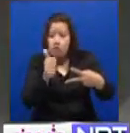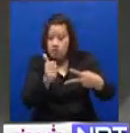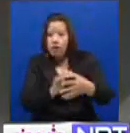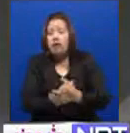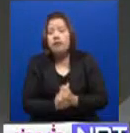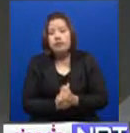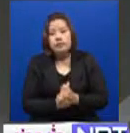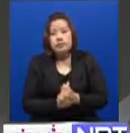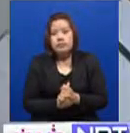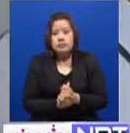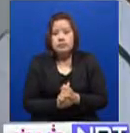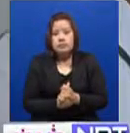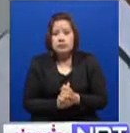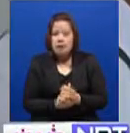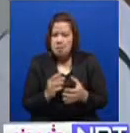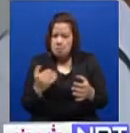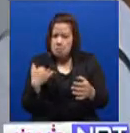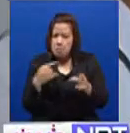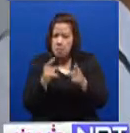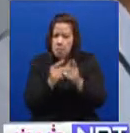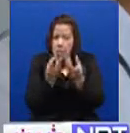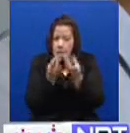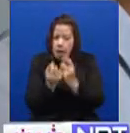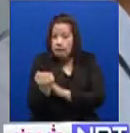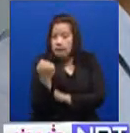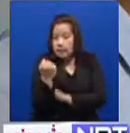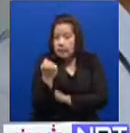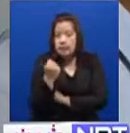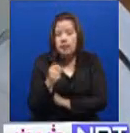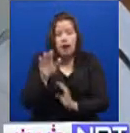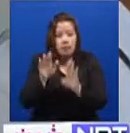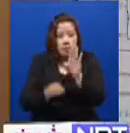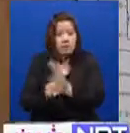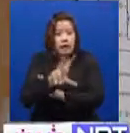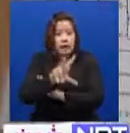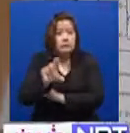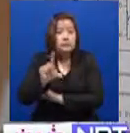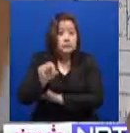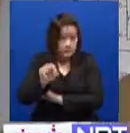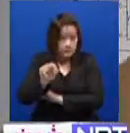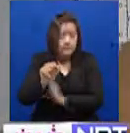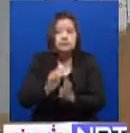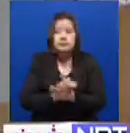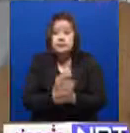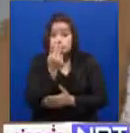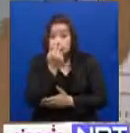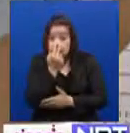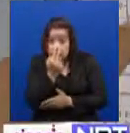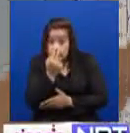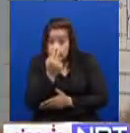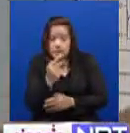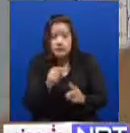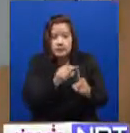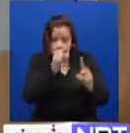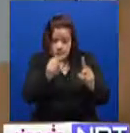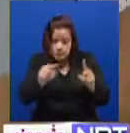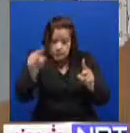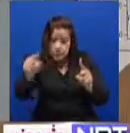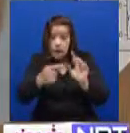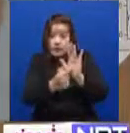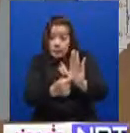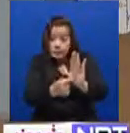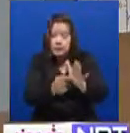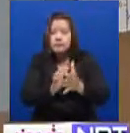ลในการวัดที่320 atomic mass unit มันจะนะฮะเราก็